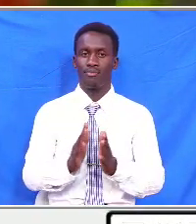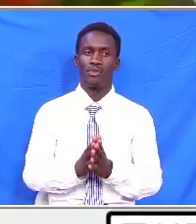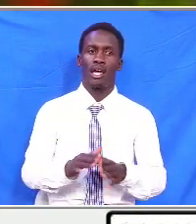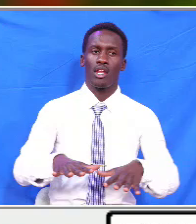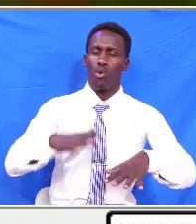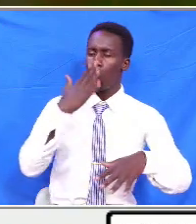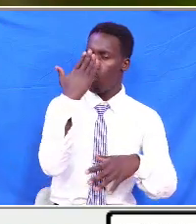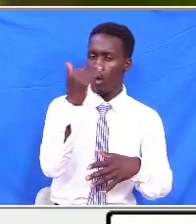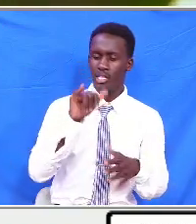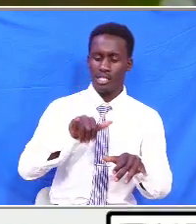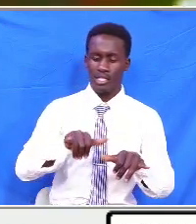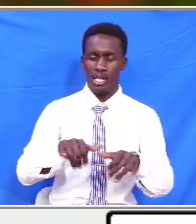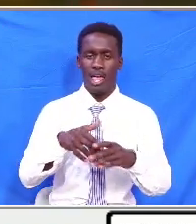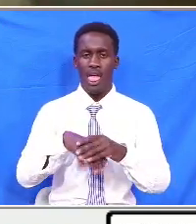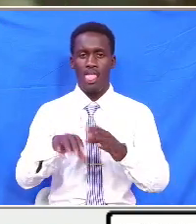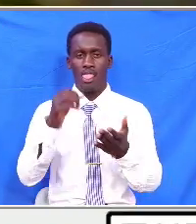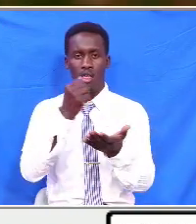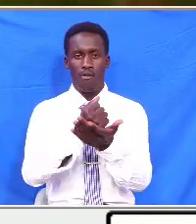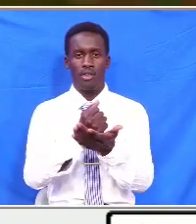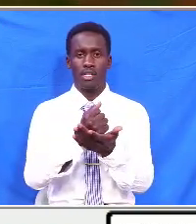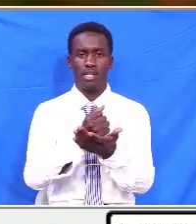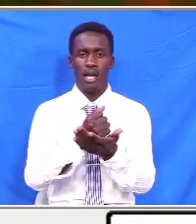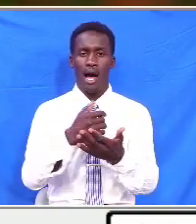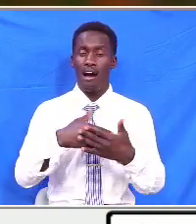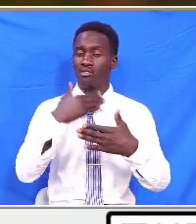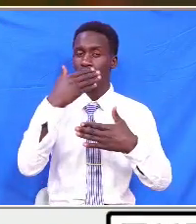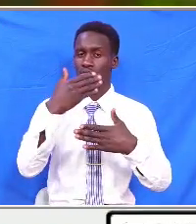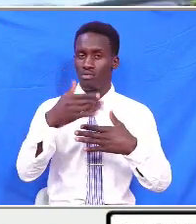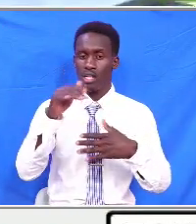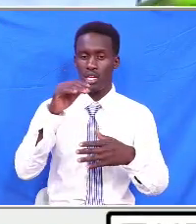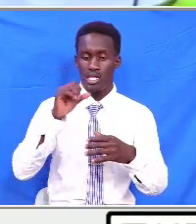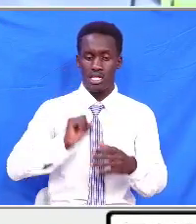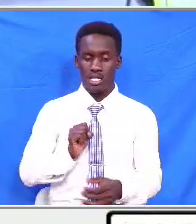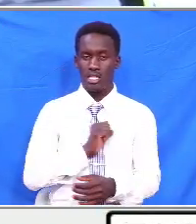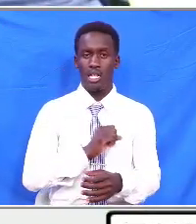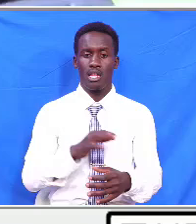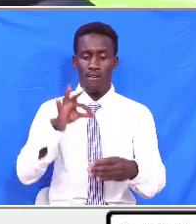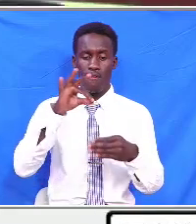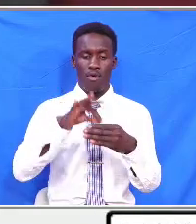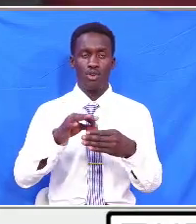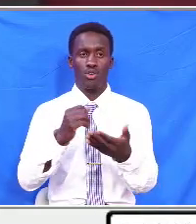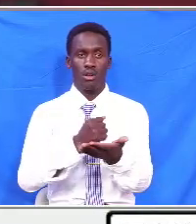kuwa afisini licha ya bunge la seneti kupiga kura ya kumbandua mamlakani wiki mbili zilizopita.